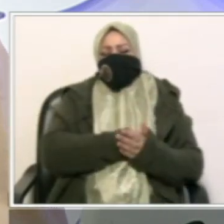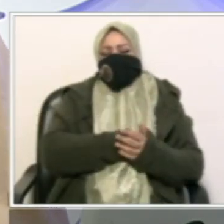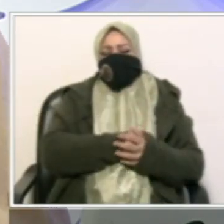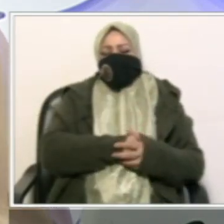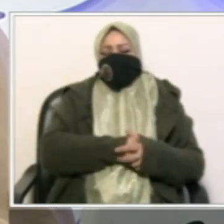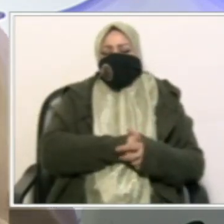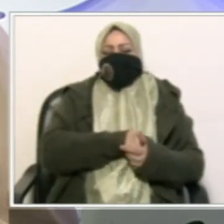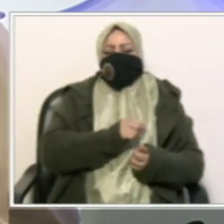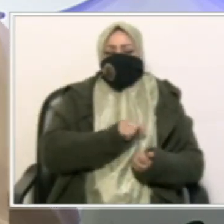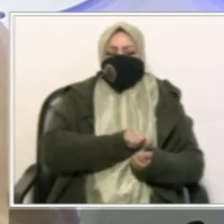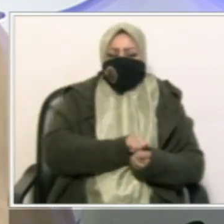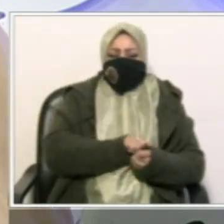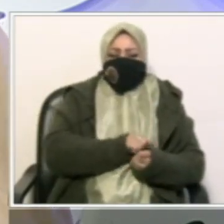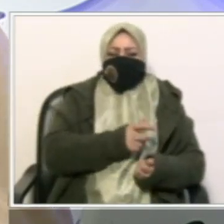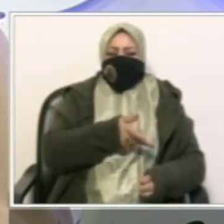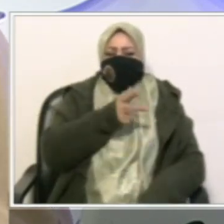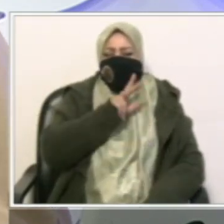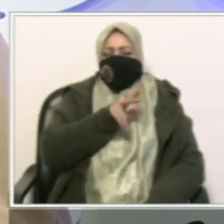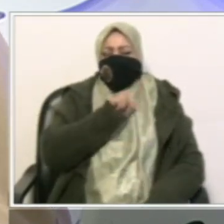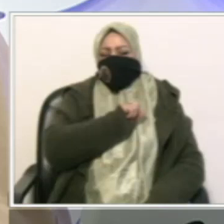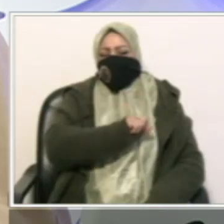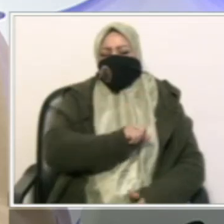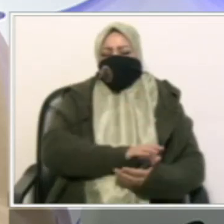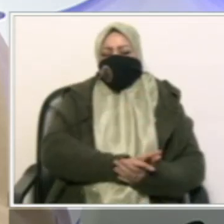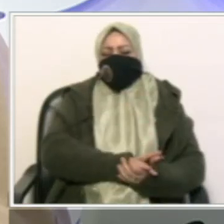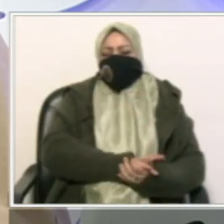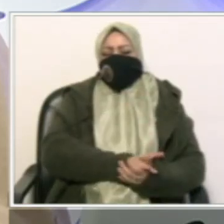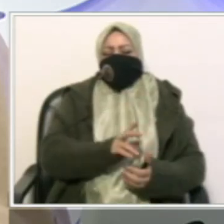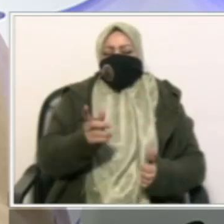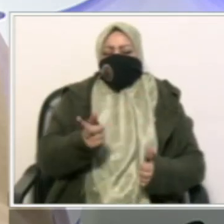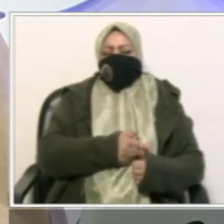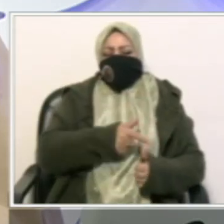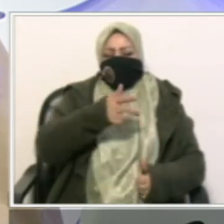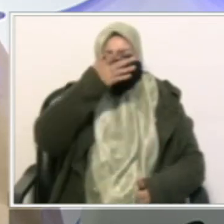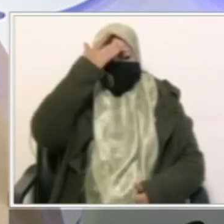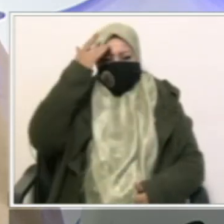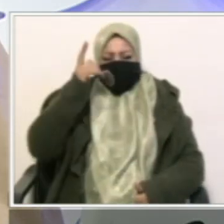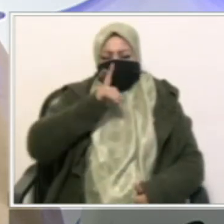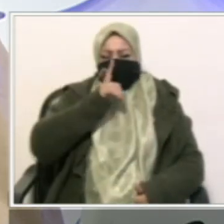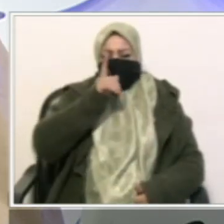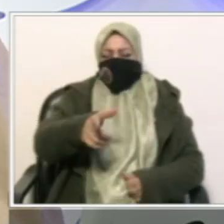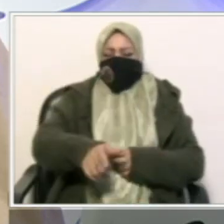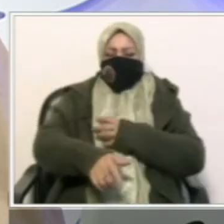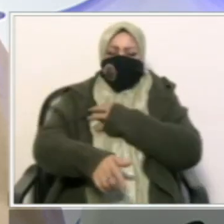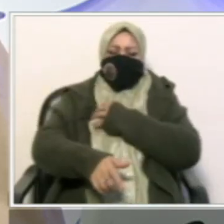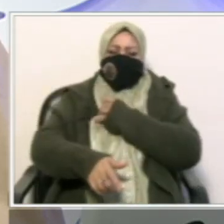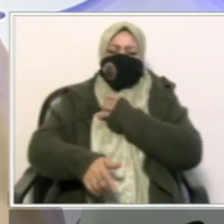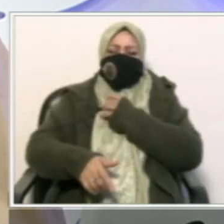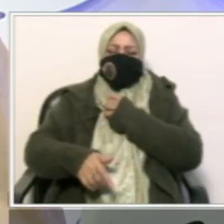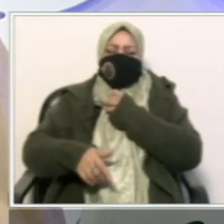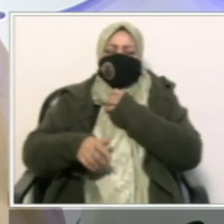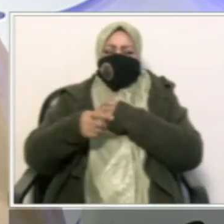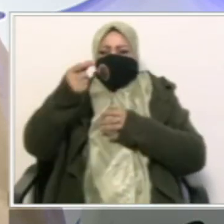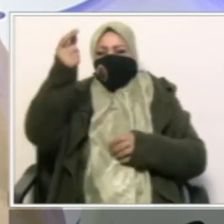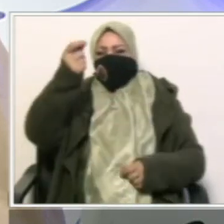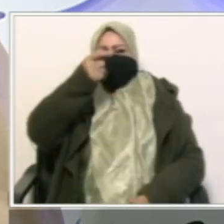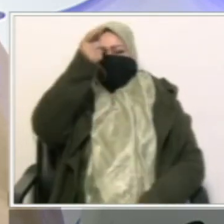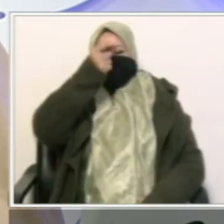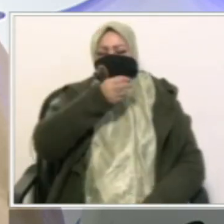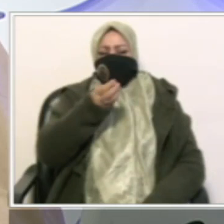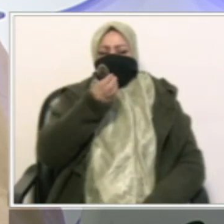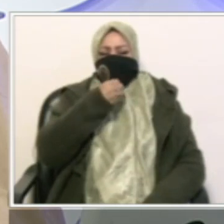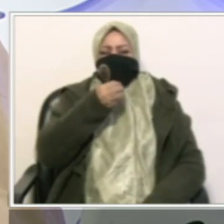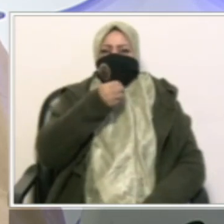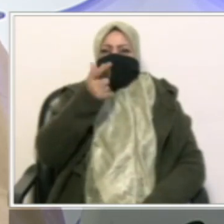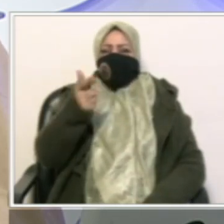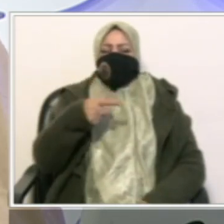لكن علماؤنا قالوا: وانظر تدلي دوالي العنب في كل مشرق وفي كل مغرب، يعني هذا دل